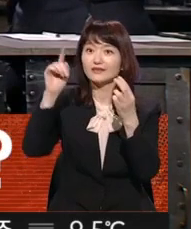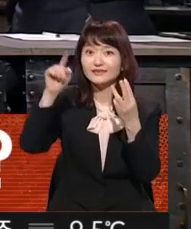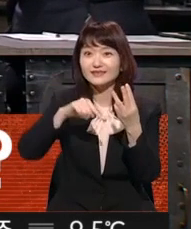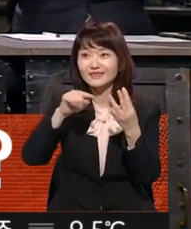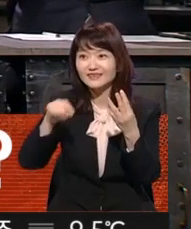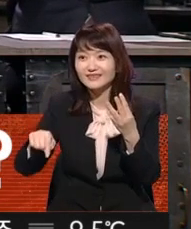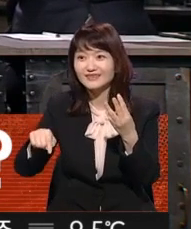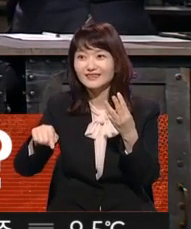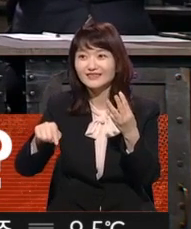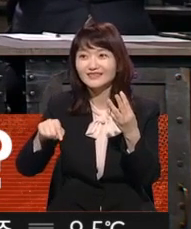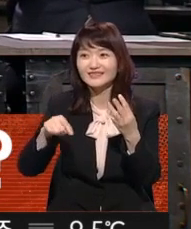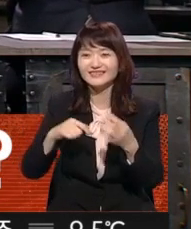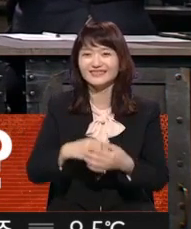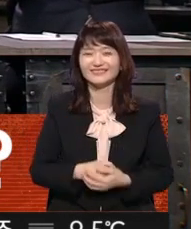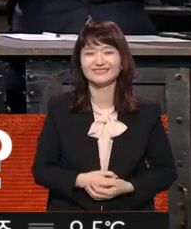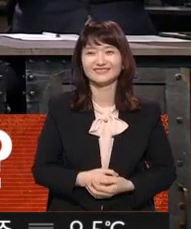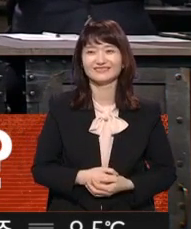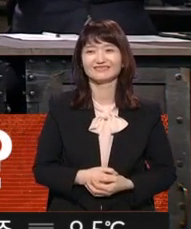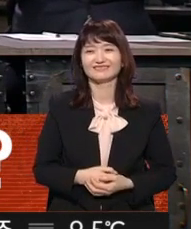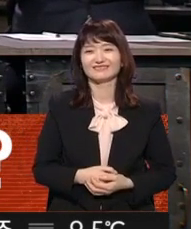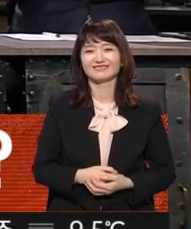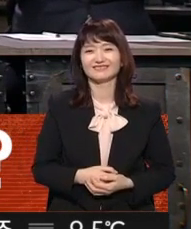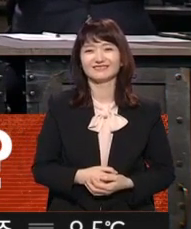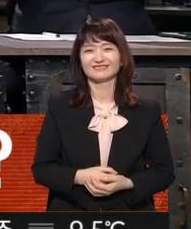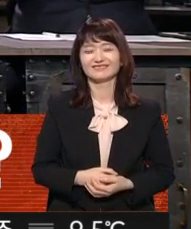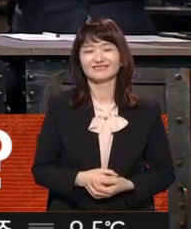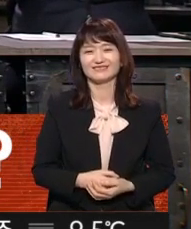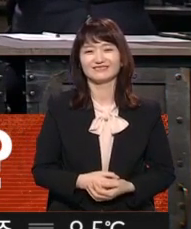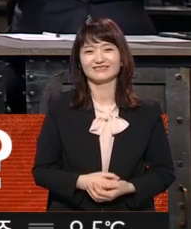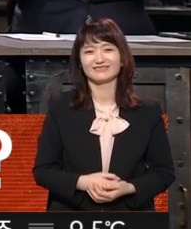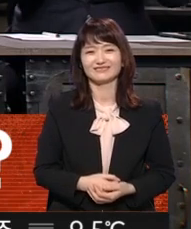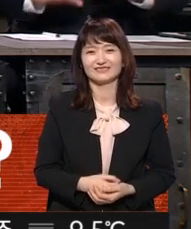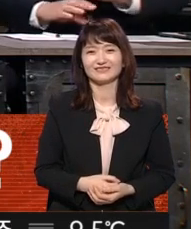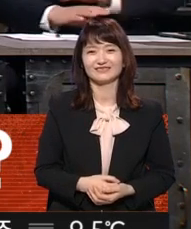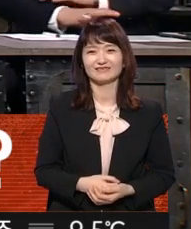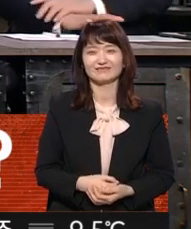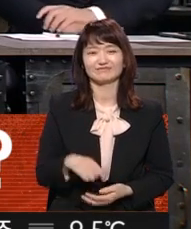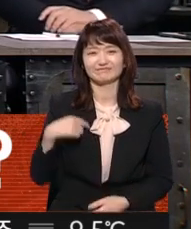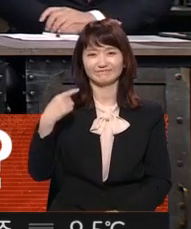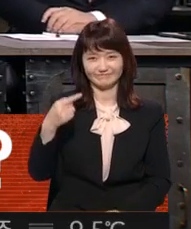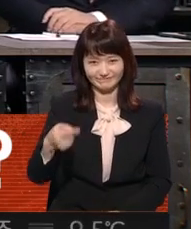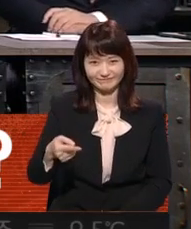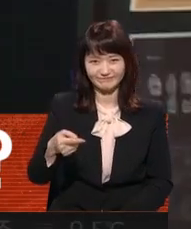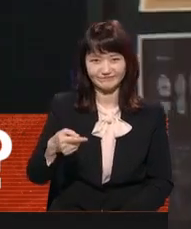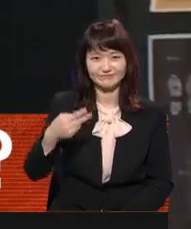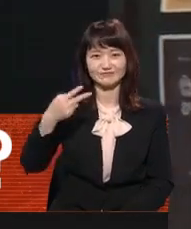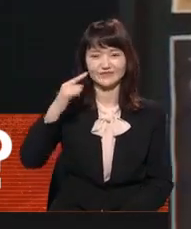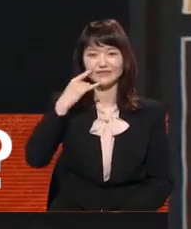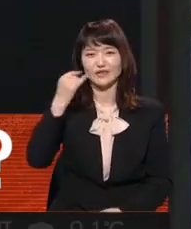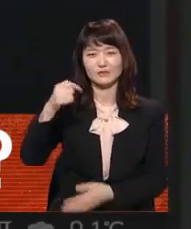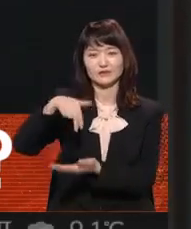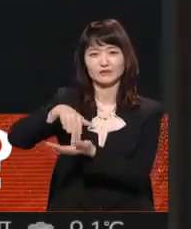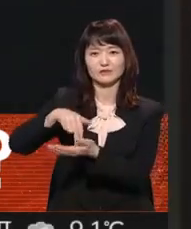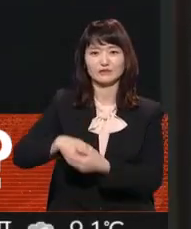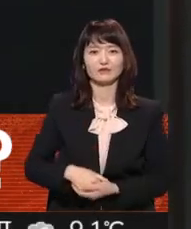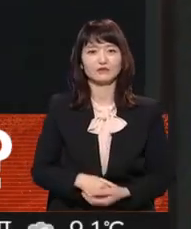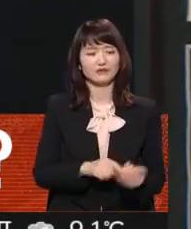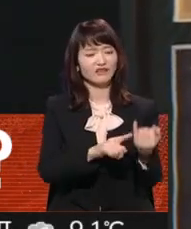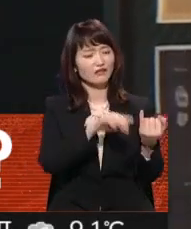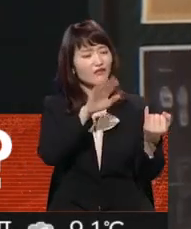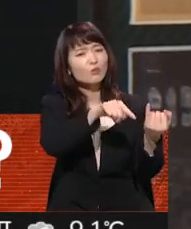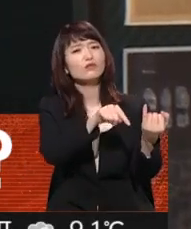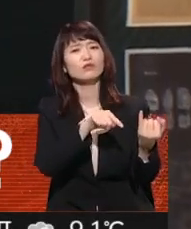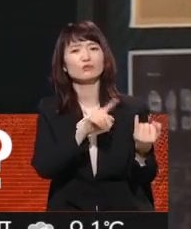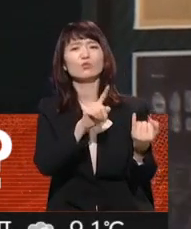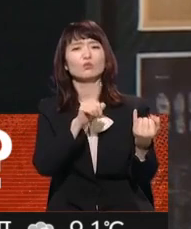교수님 살짝 올라오시려고 하다가 멈추셨어 알겠습니다 자 다음은 다음은 시어머니입니다 어머머머머